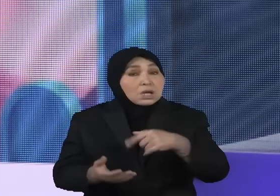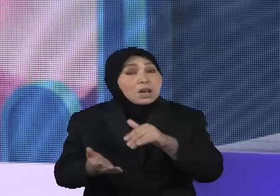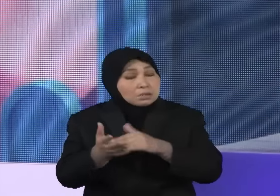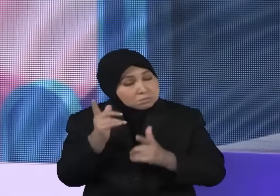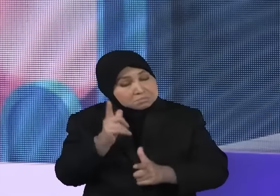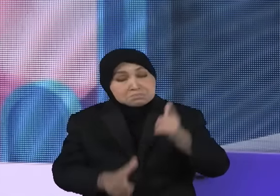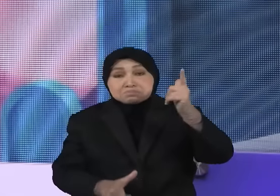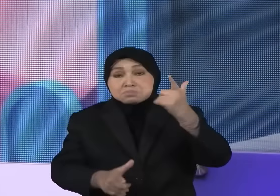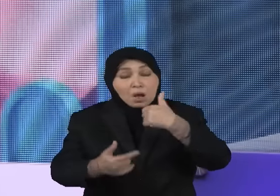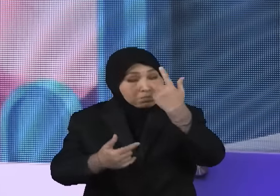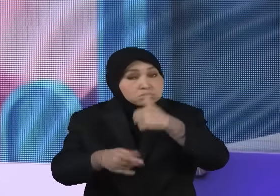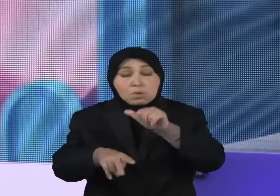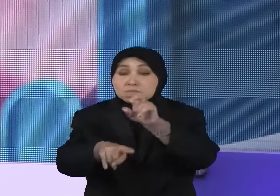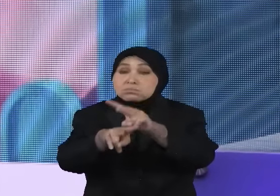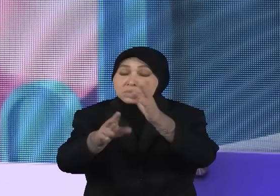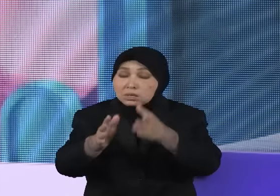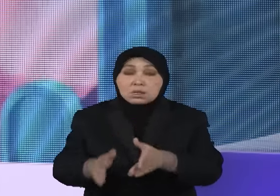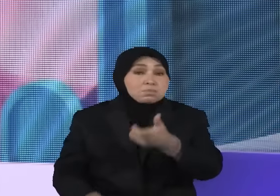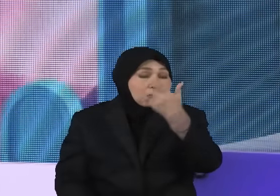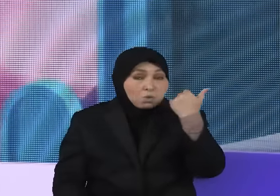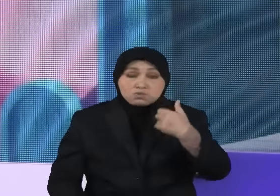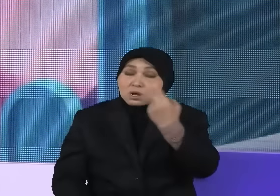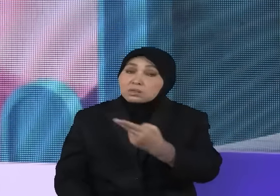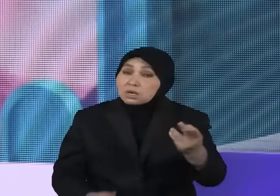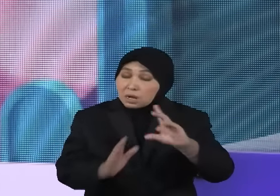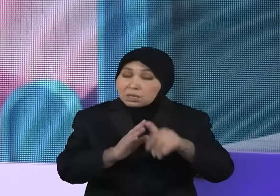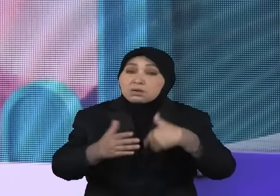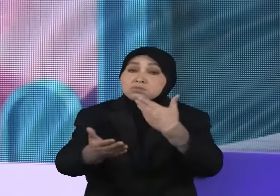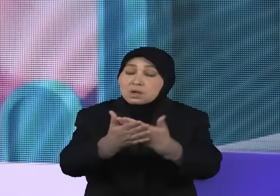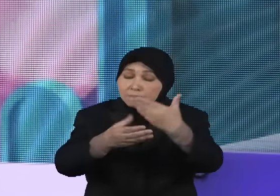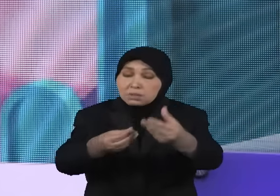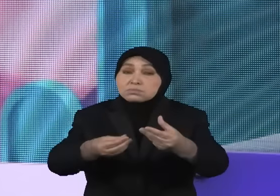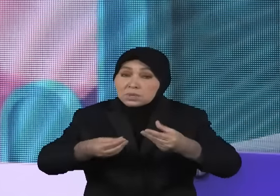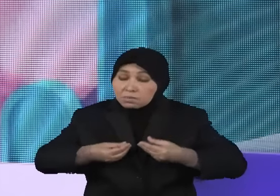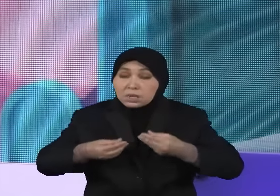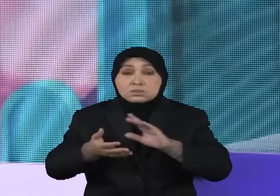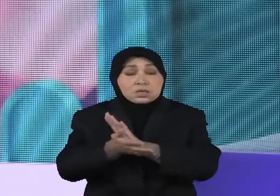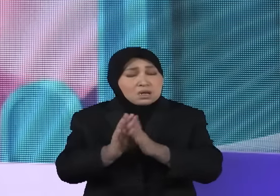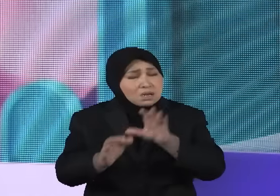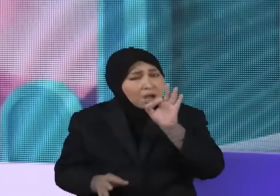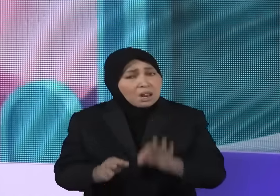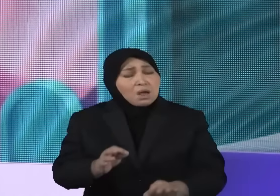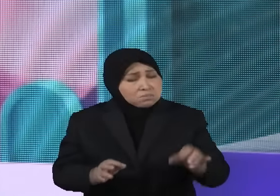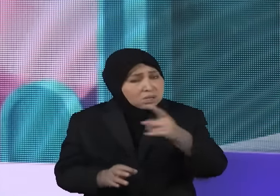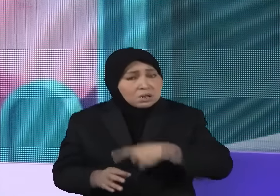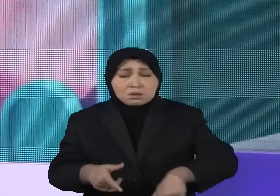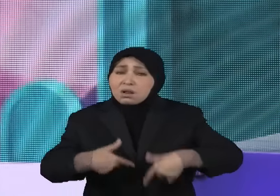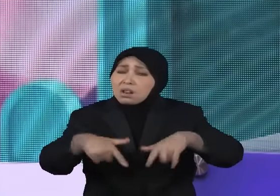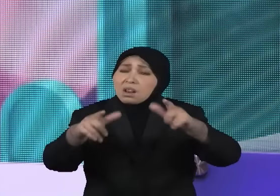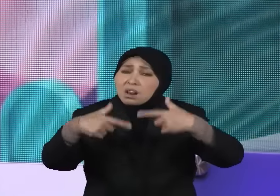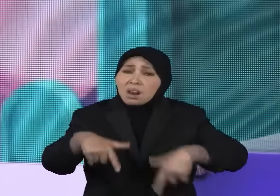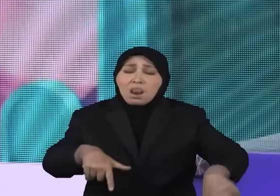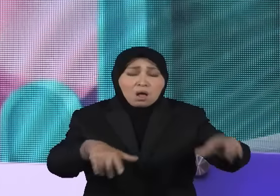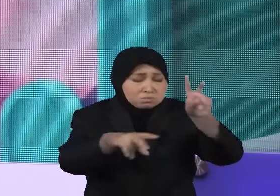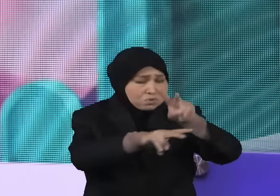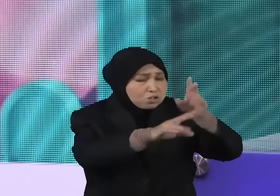layak untuk bersaksi lantaran harta nanti akan sampai pada mereka. Jadi kalau mereka membenarkan saksi